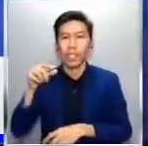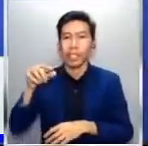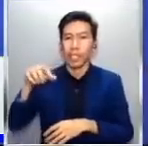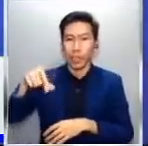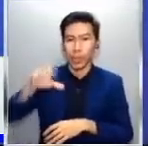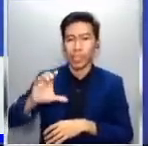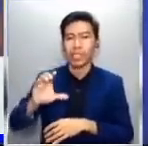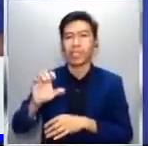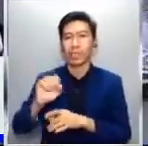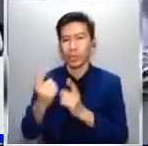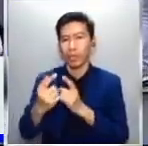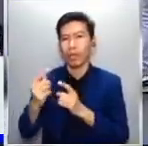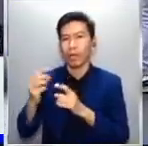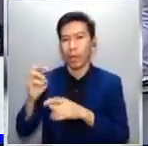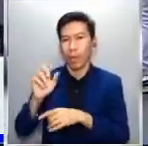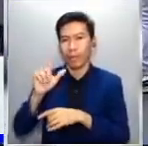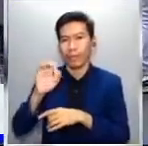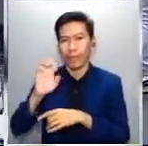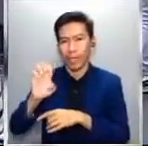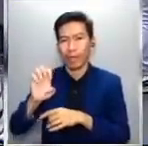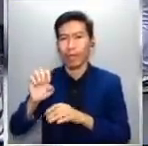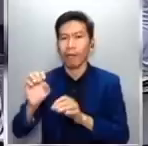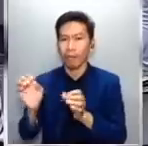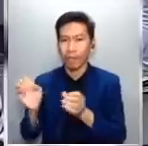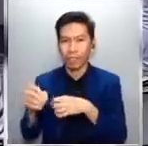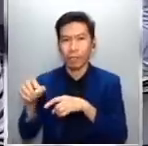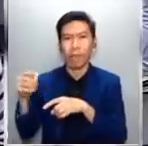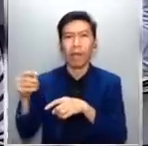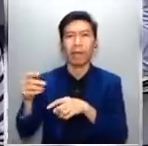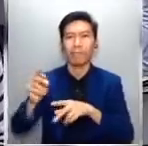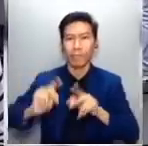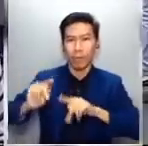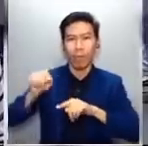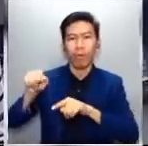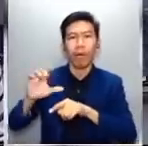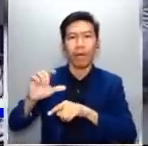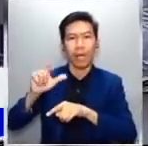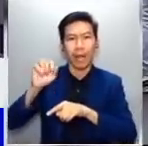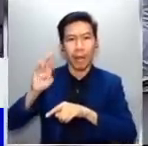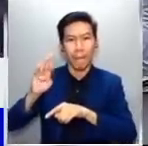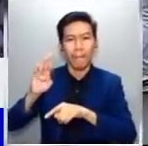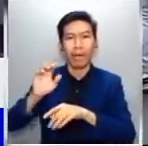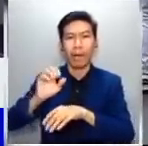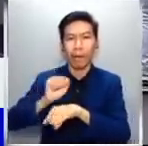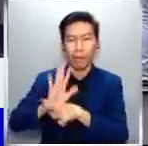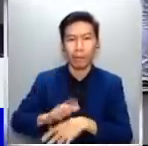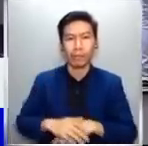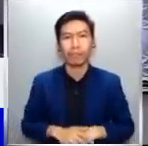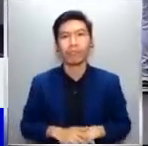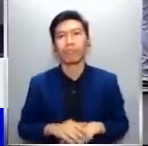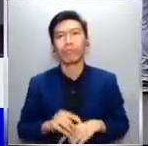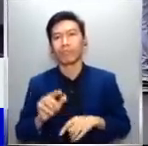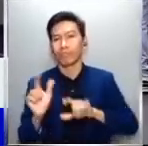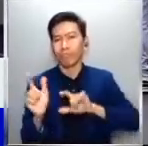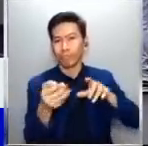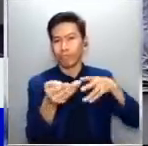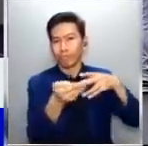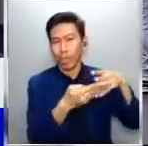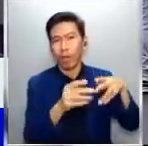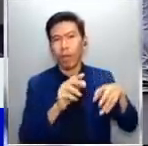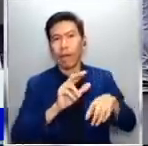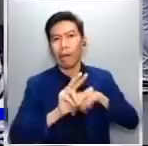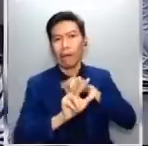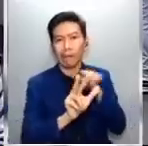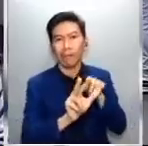tauhan ng club. No bail ang inirekomenda ng Quezon City Prosecutor's Office sa tatlong suspect dahil sa paglabag